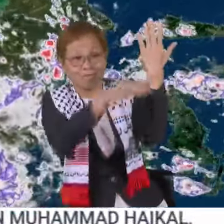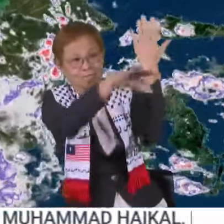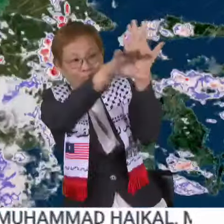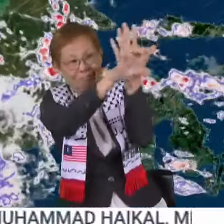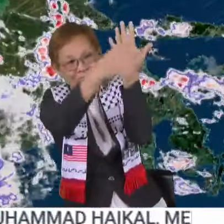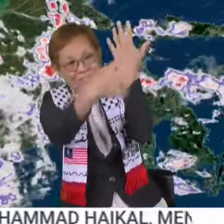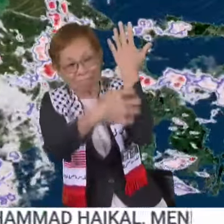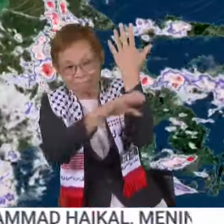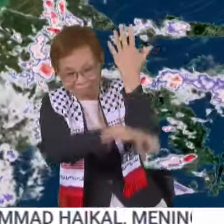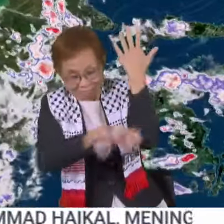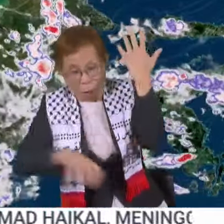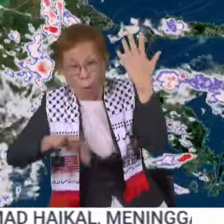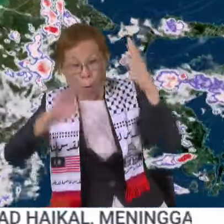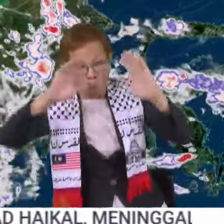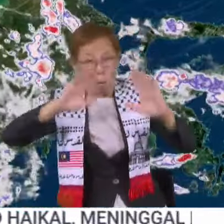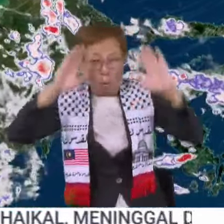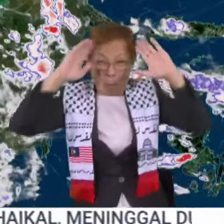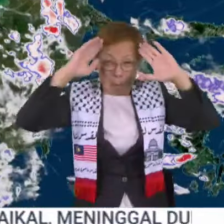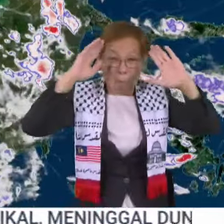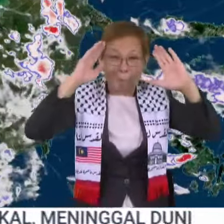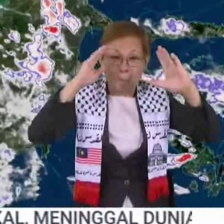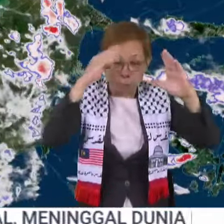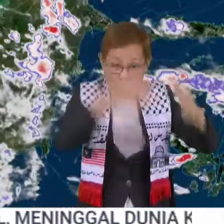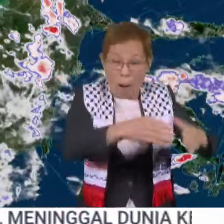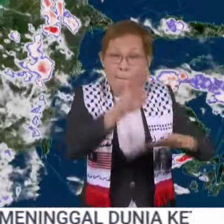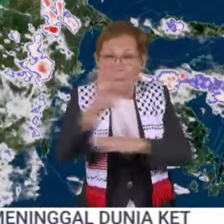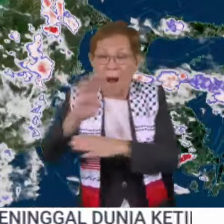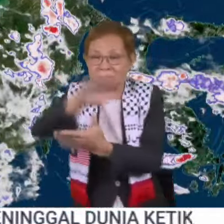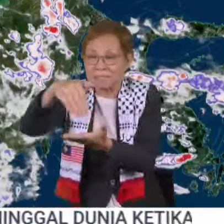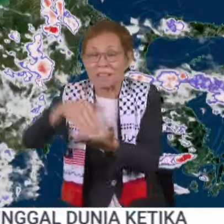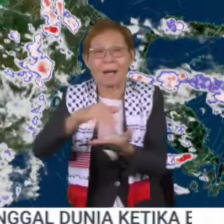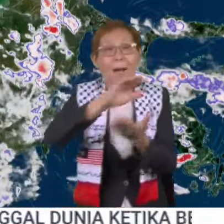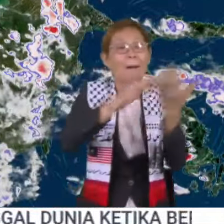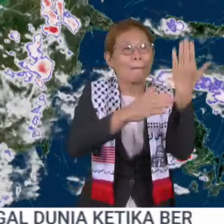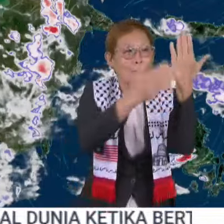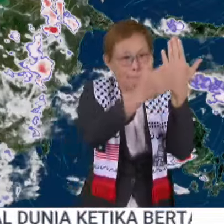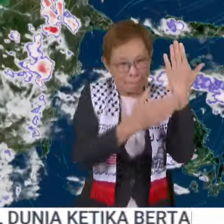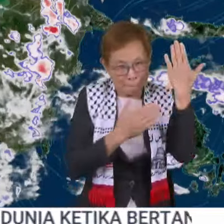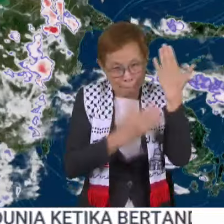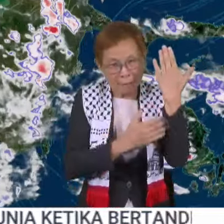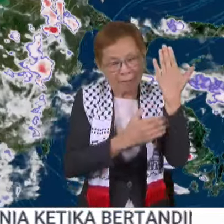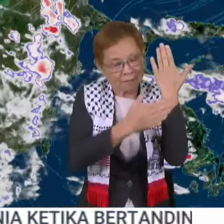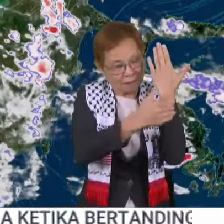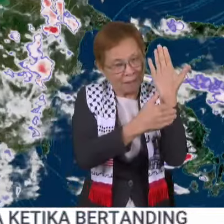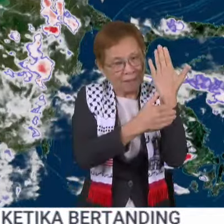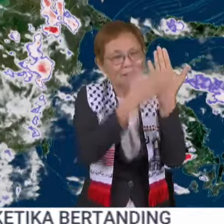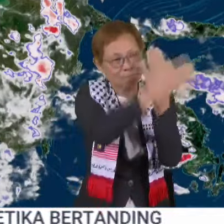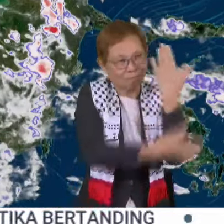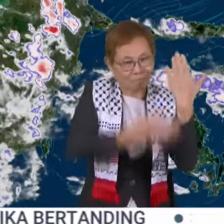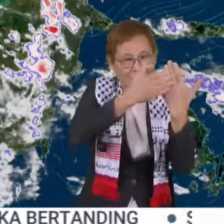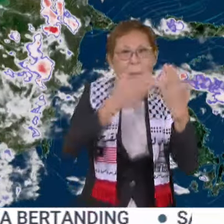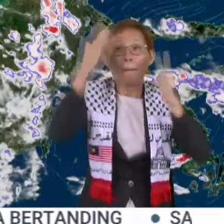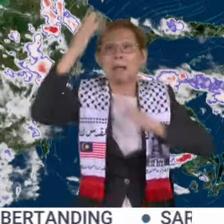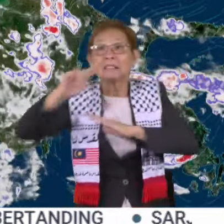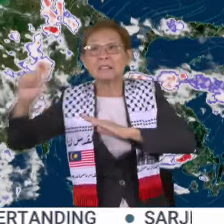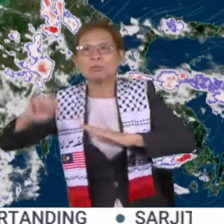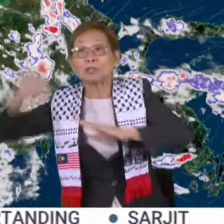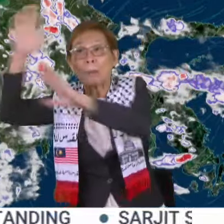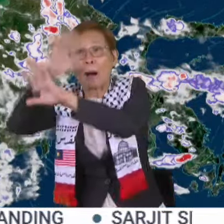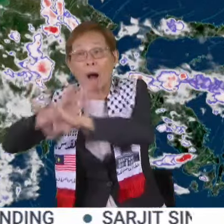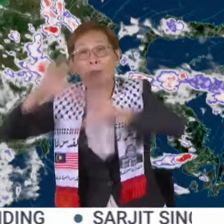kawasan berintensiti tinggi tertumpu di sekitar bahagian barat tengah dan juga Selatan semenanjung Malaysia manakala di Malaysia Timur kelompok